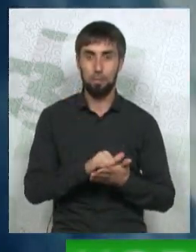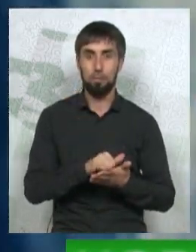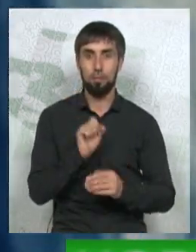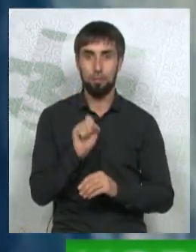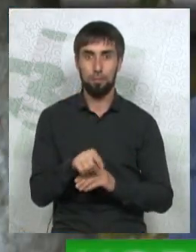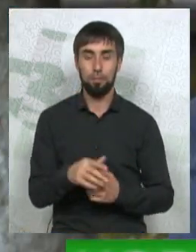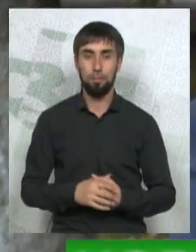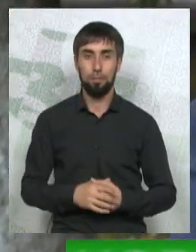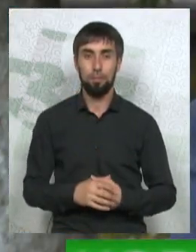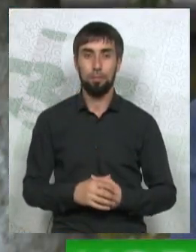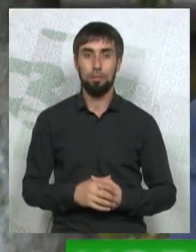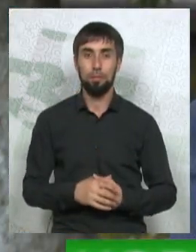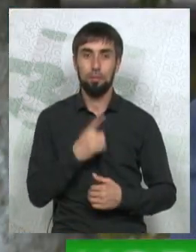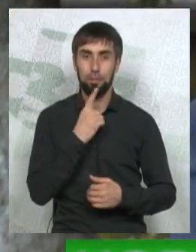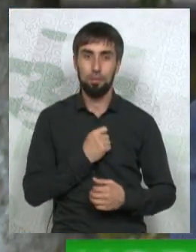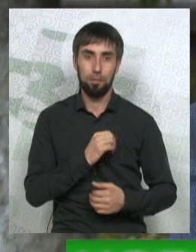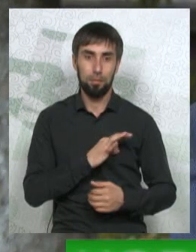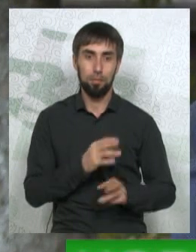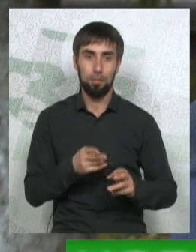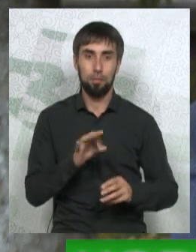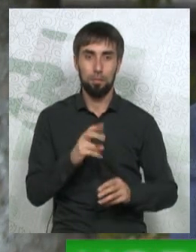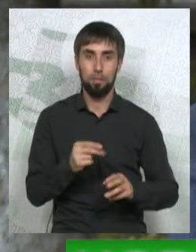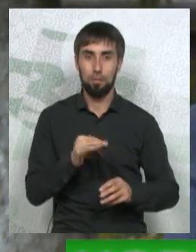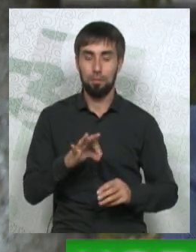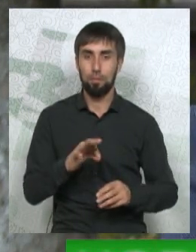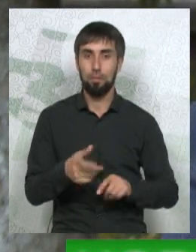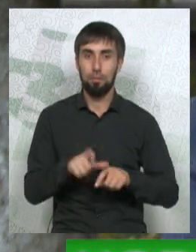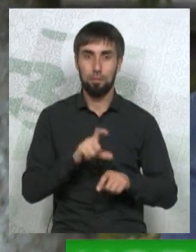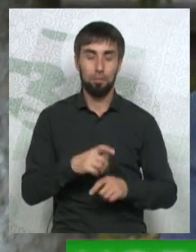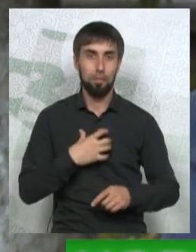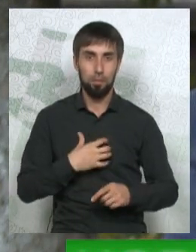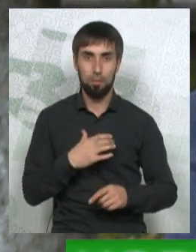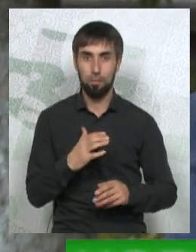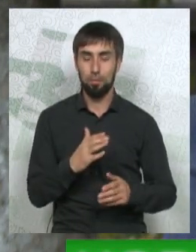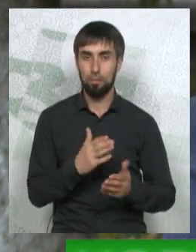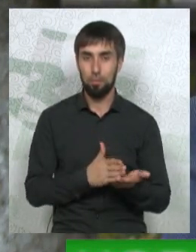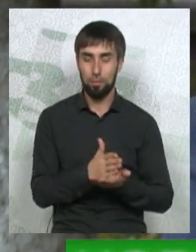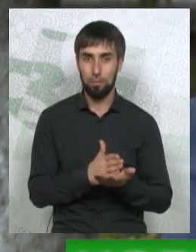ними задачи. Военная разведка, конечно, очень важная служба.